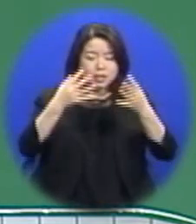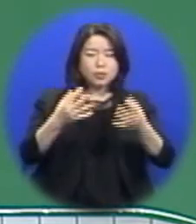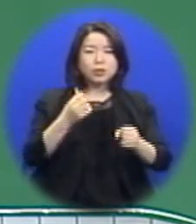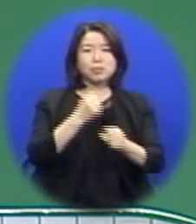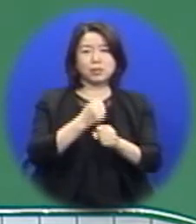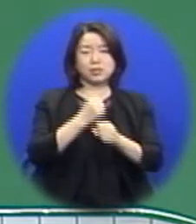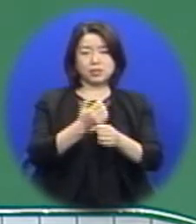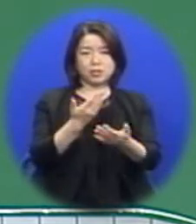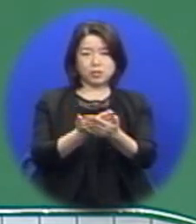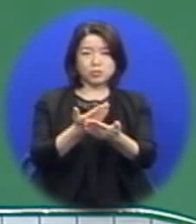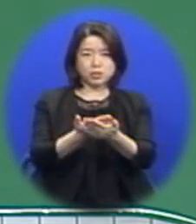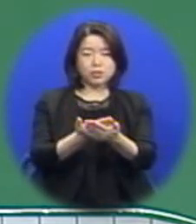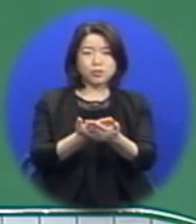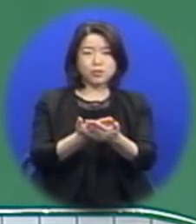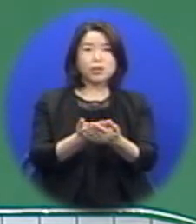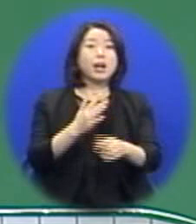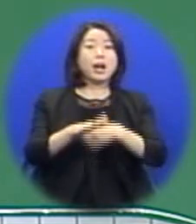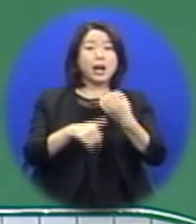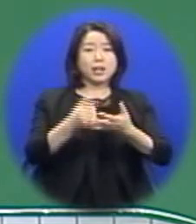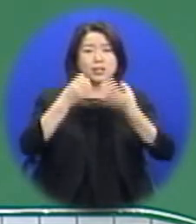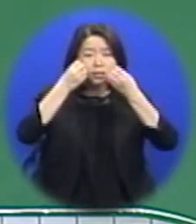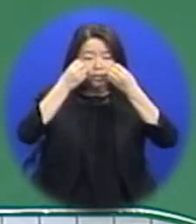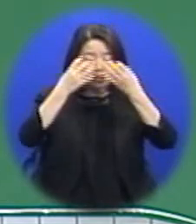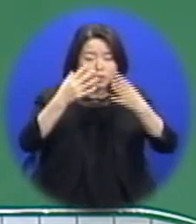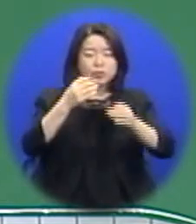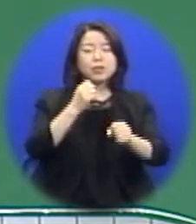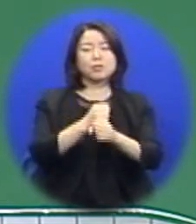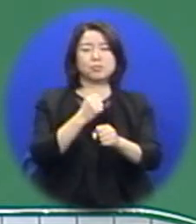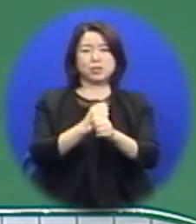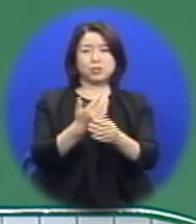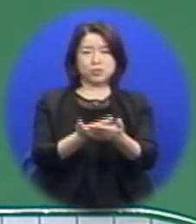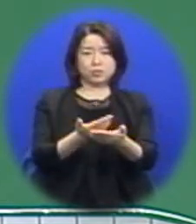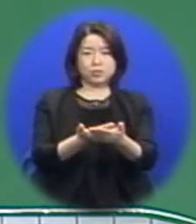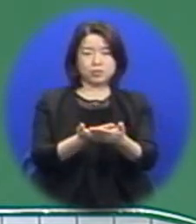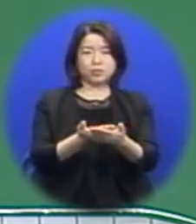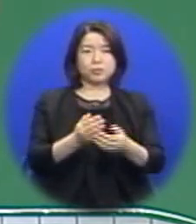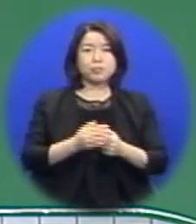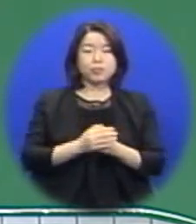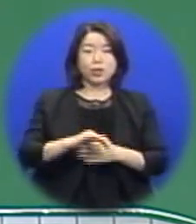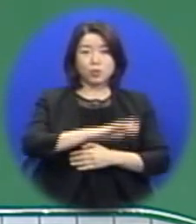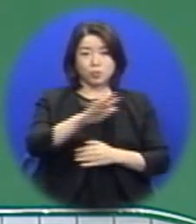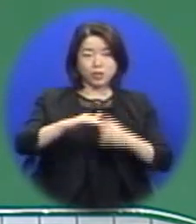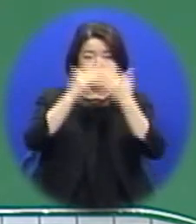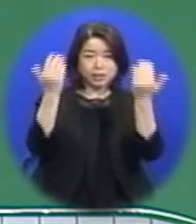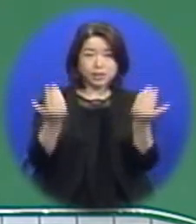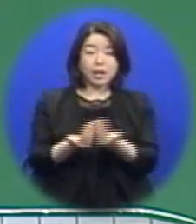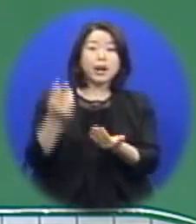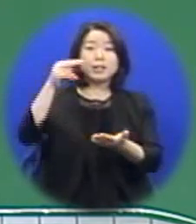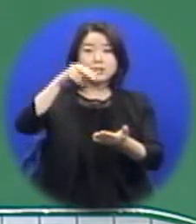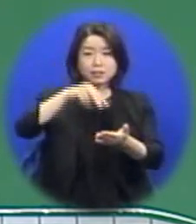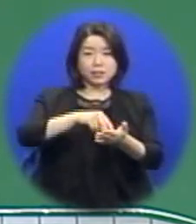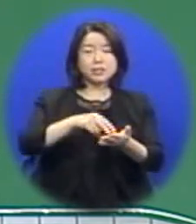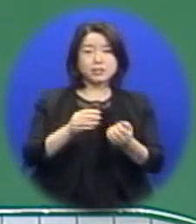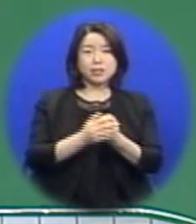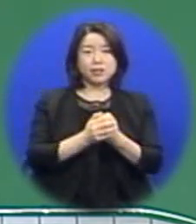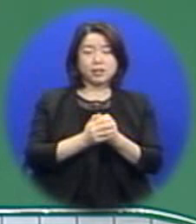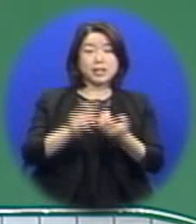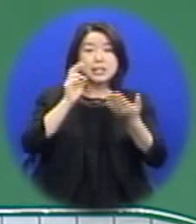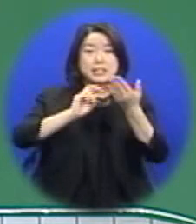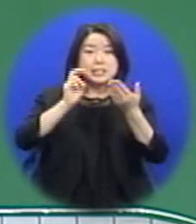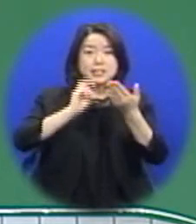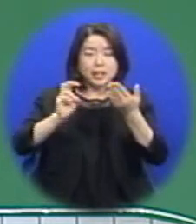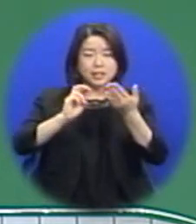해주세요. 하나님 새롭게 창조해 주세요. 우리 다 일어나셔서